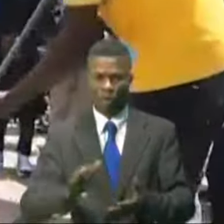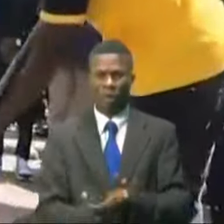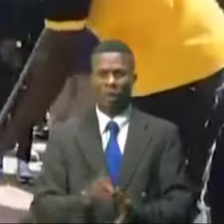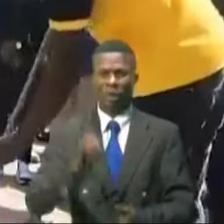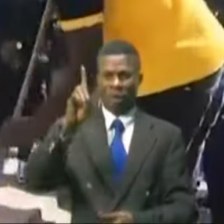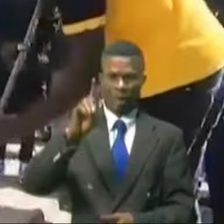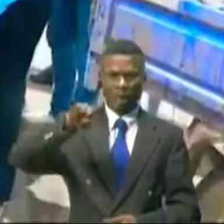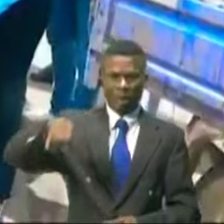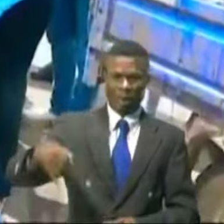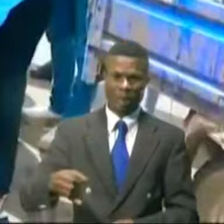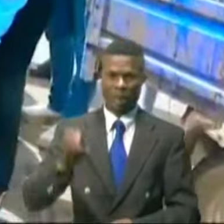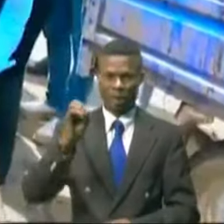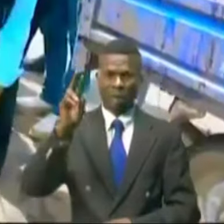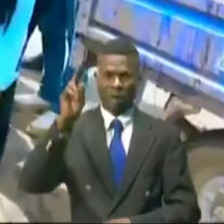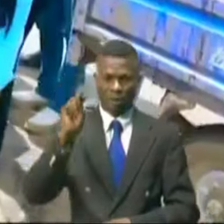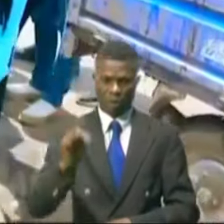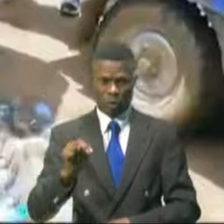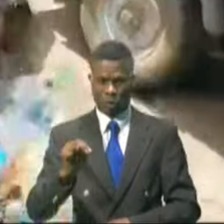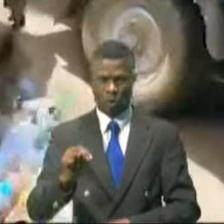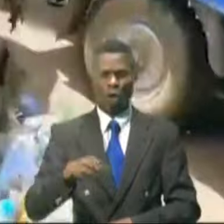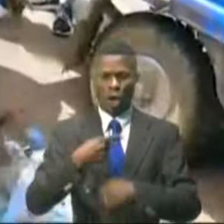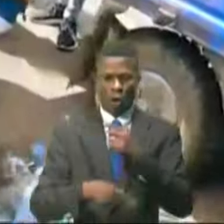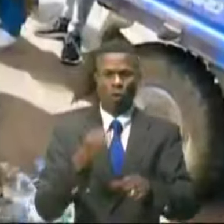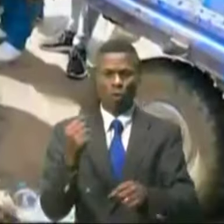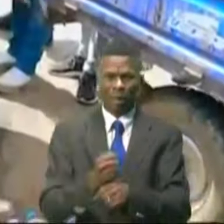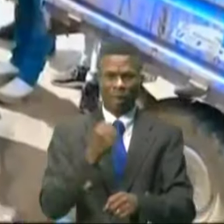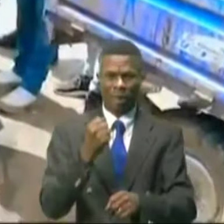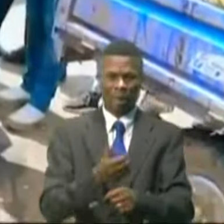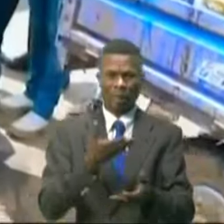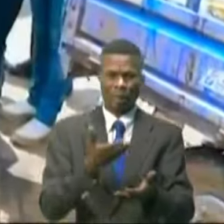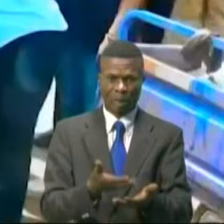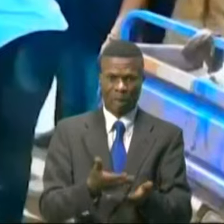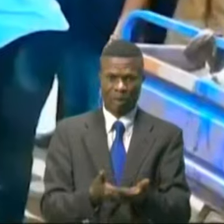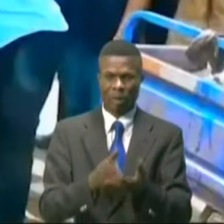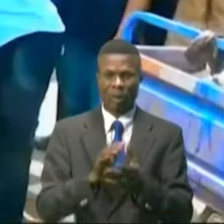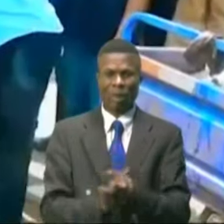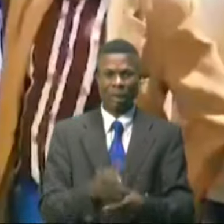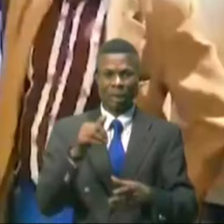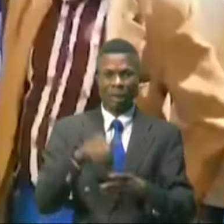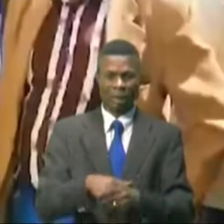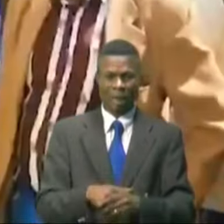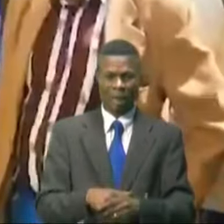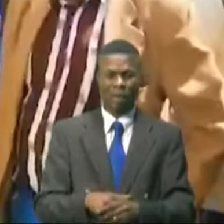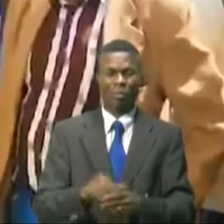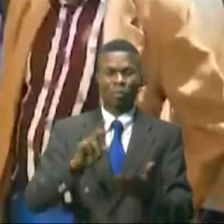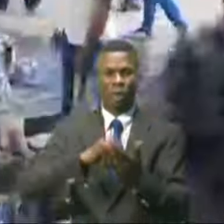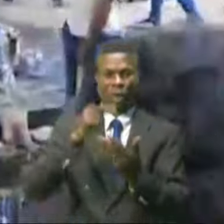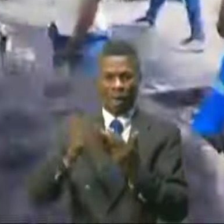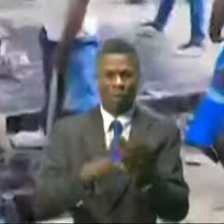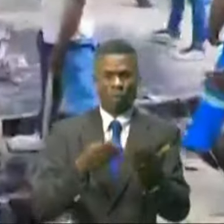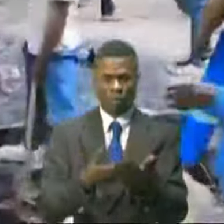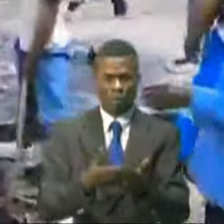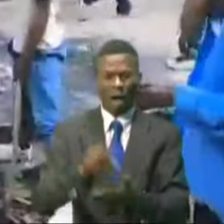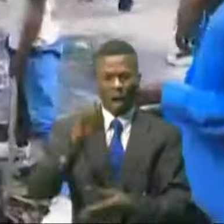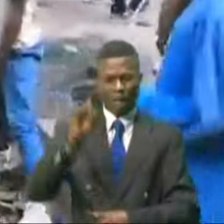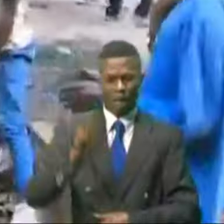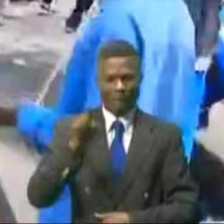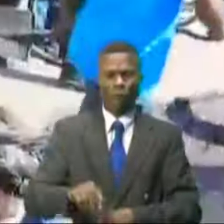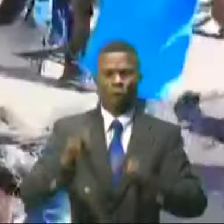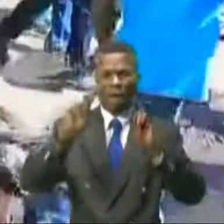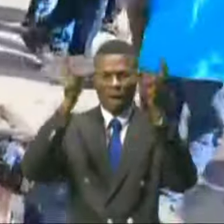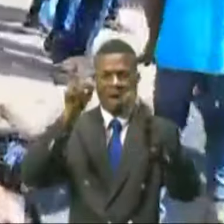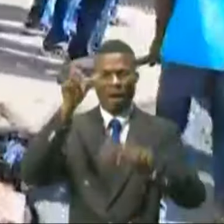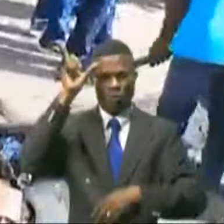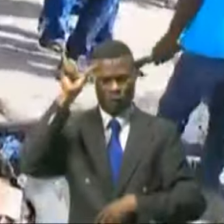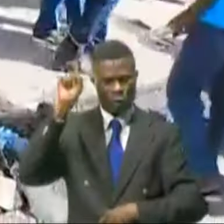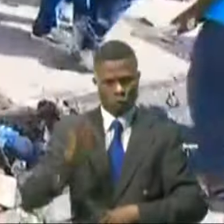a participé à ces travaux le jeudi 26 mai dernier. Dans sa ronde à travers la ville pour superviser l'évacuation